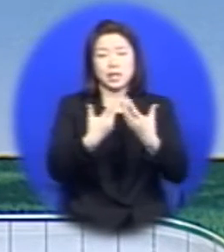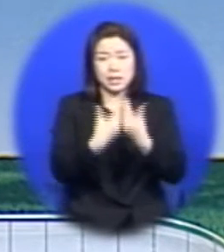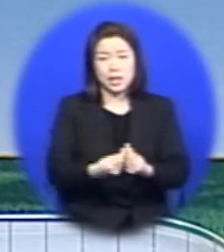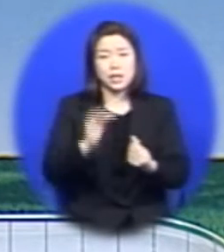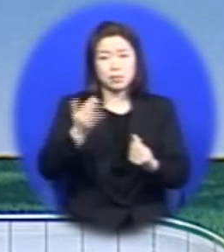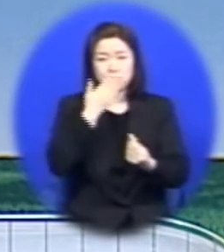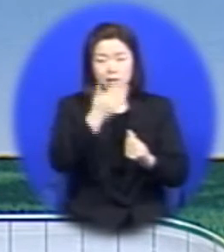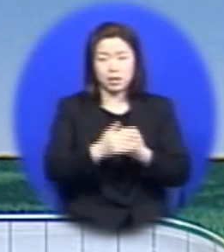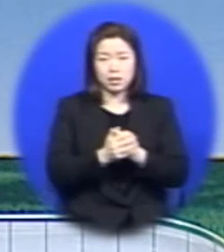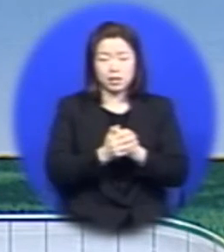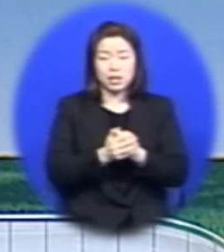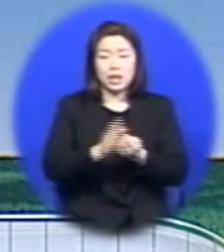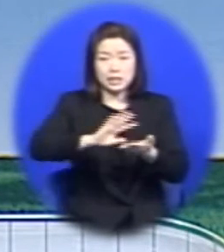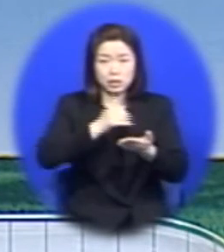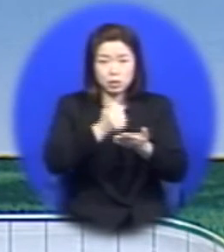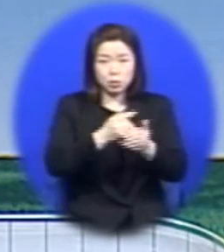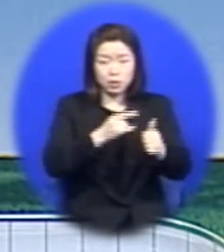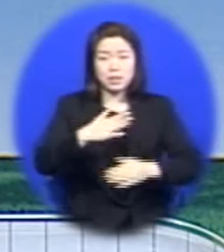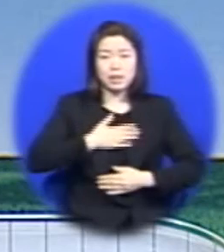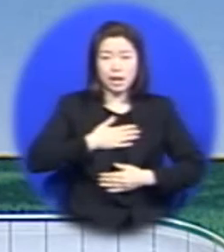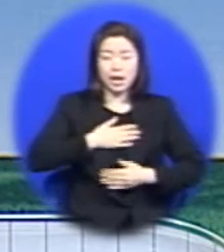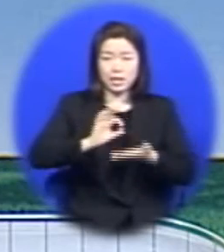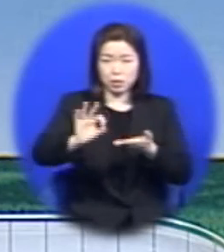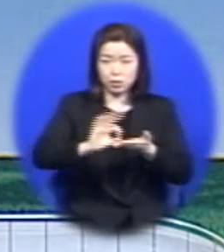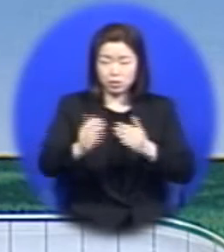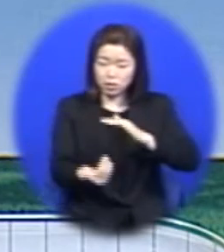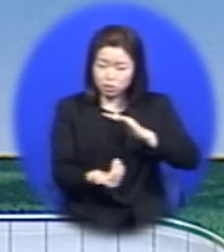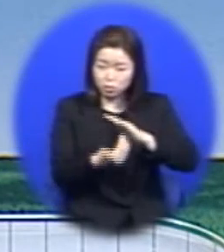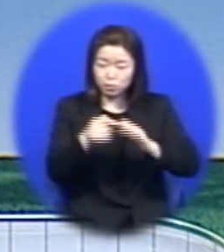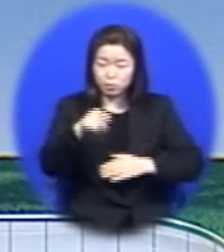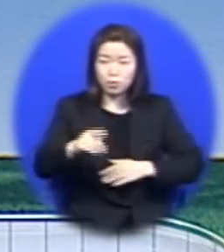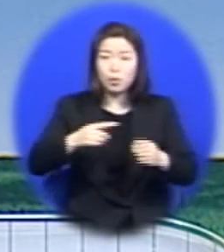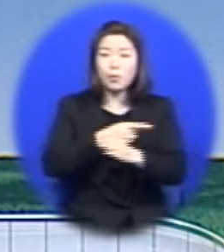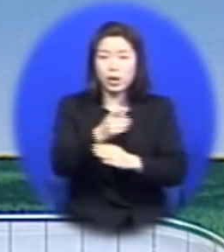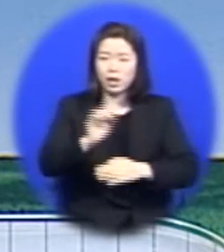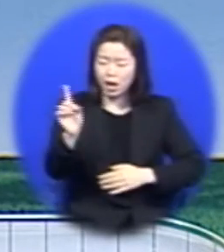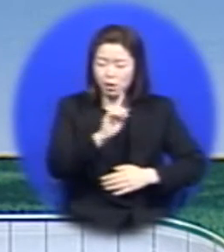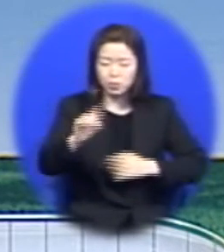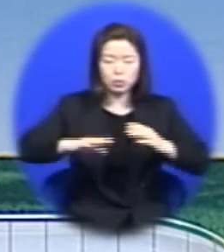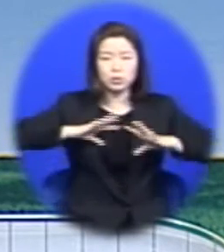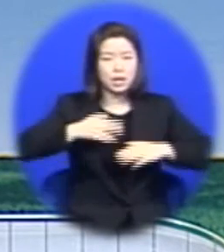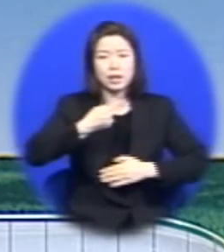그리스도께서 나를 쓰셔서 이루어 놓으신 것 외에는 아무것도 자랑하지 않겠습니다.